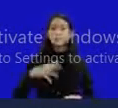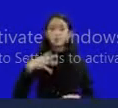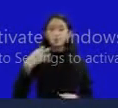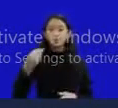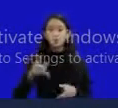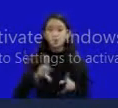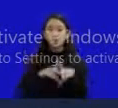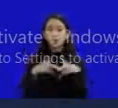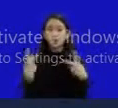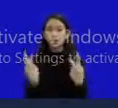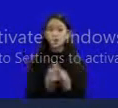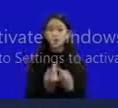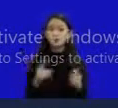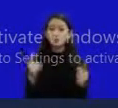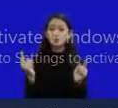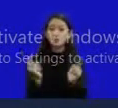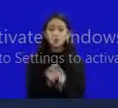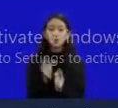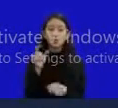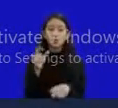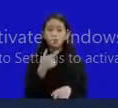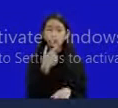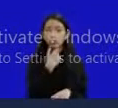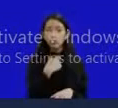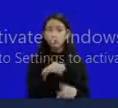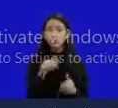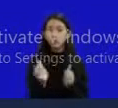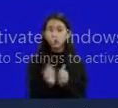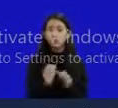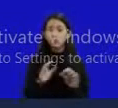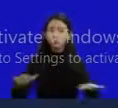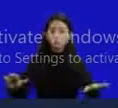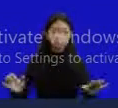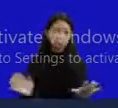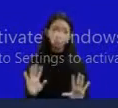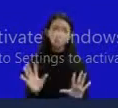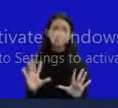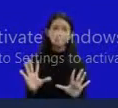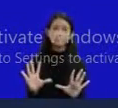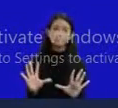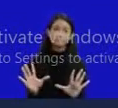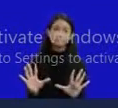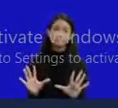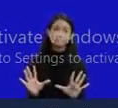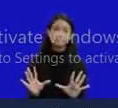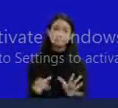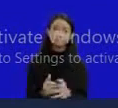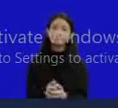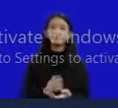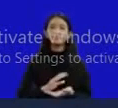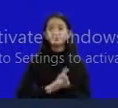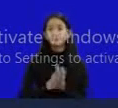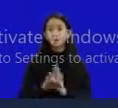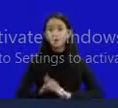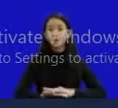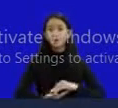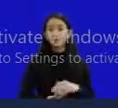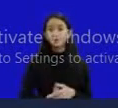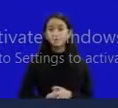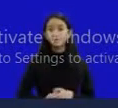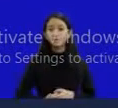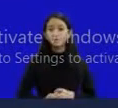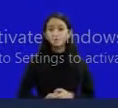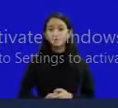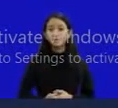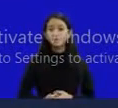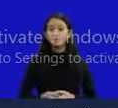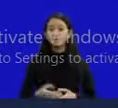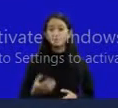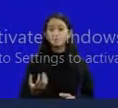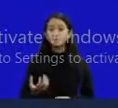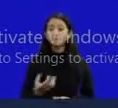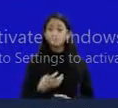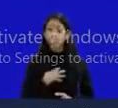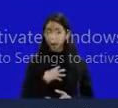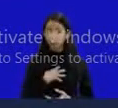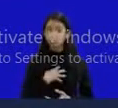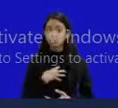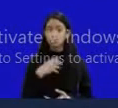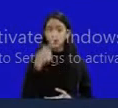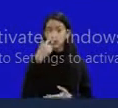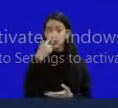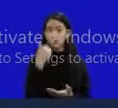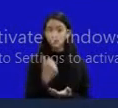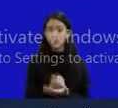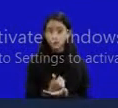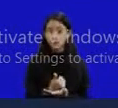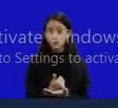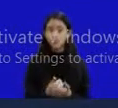orang tua dan murid itu tidak diperbolehkan jadi maksud saya pesan yang terpenting